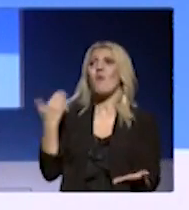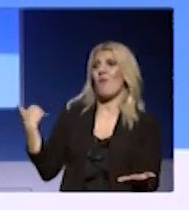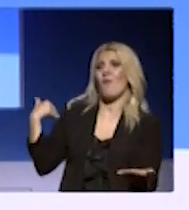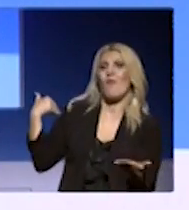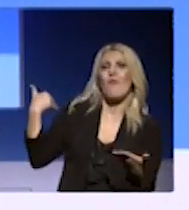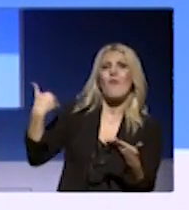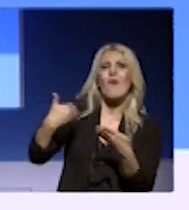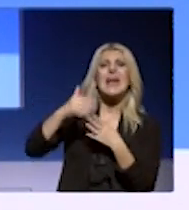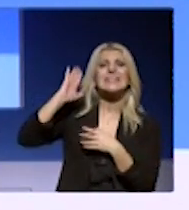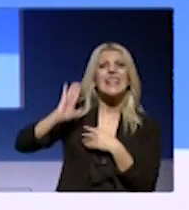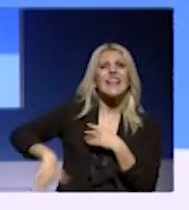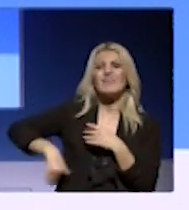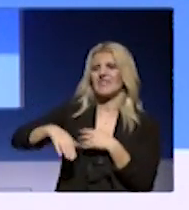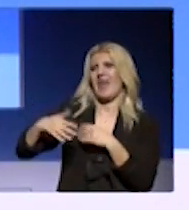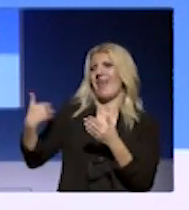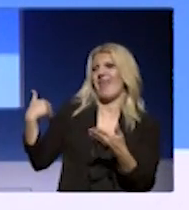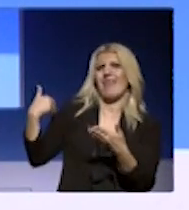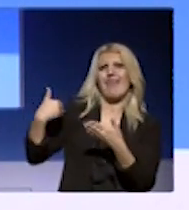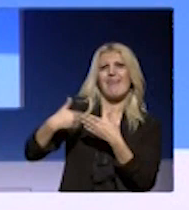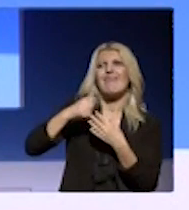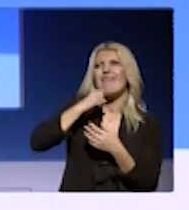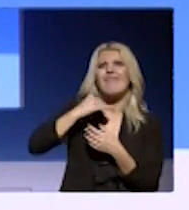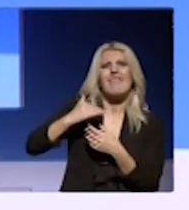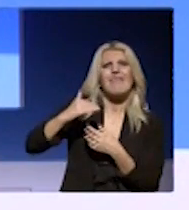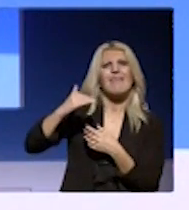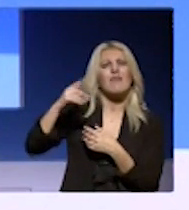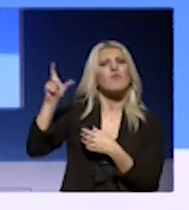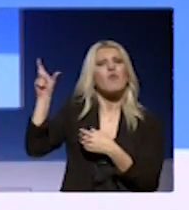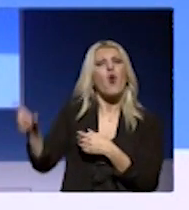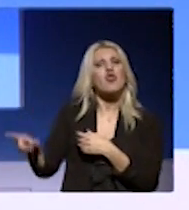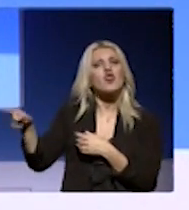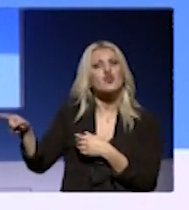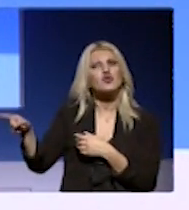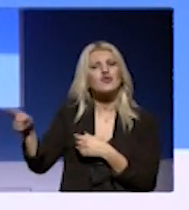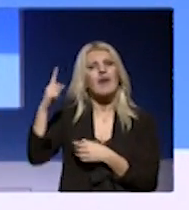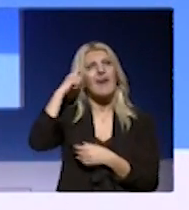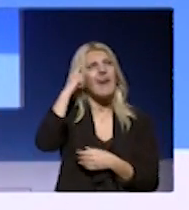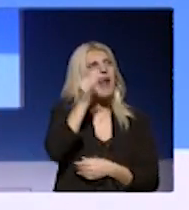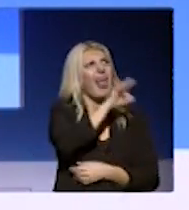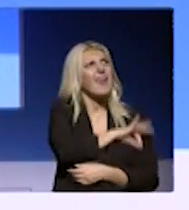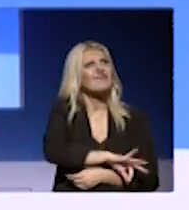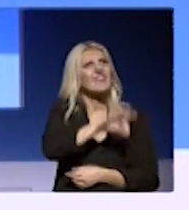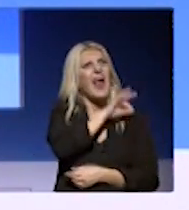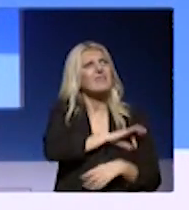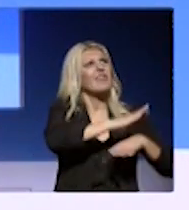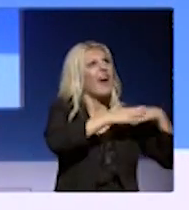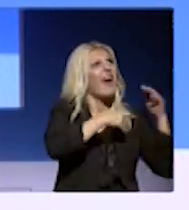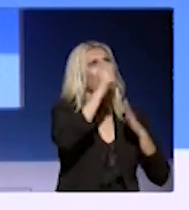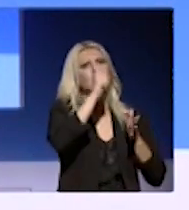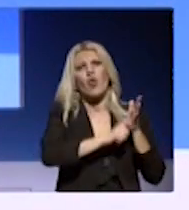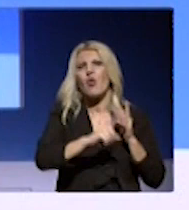του, έβαλε σε πρώτη προτεραιότητα τον άνθρωπο και τον τόπο του. Αυτό τον